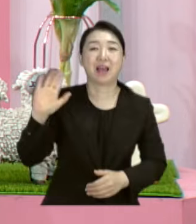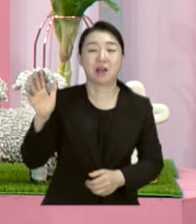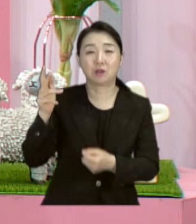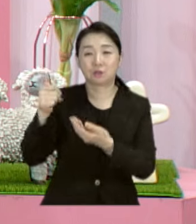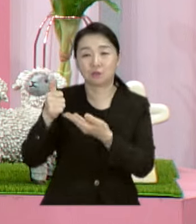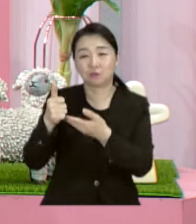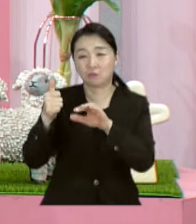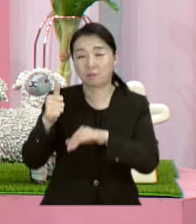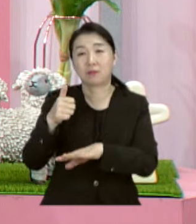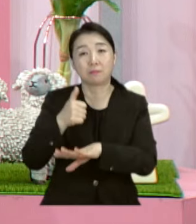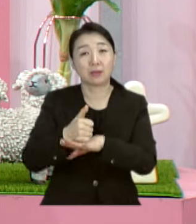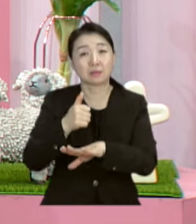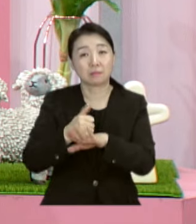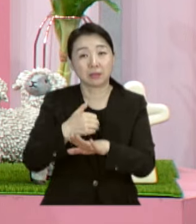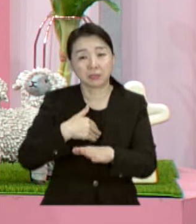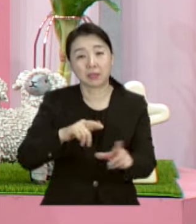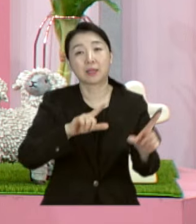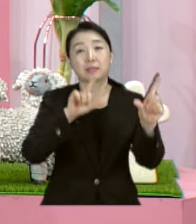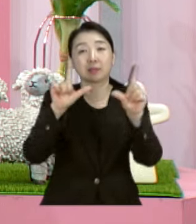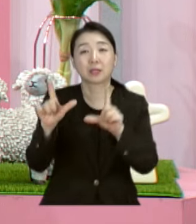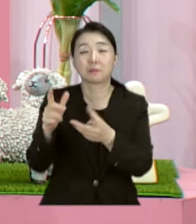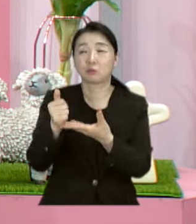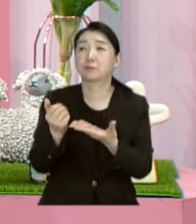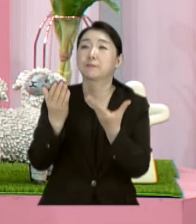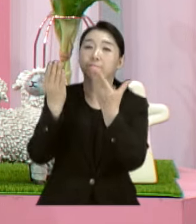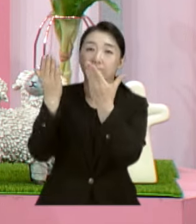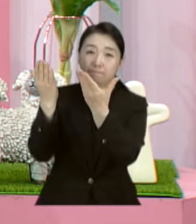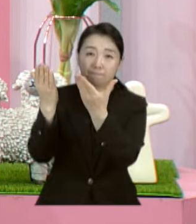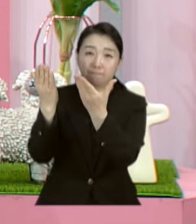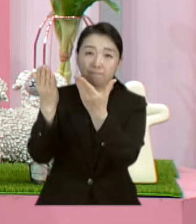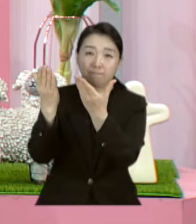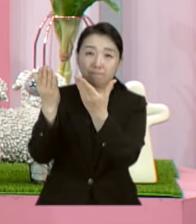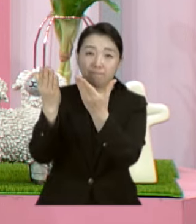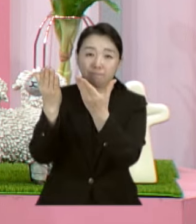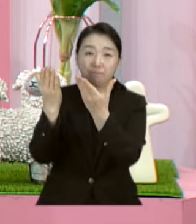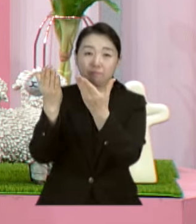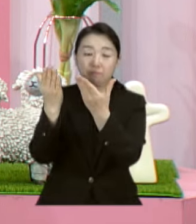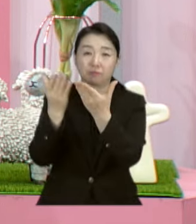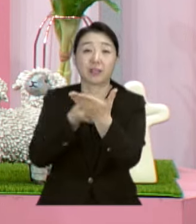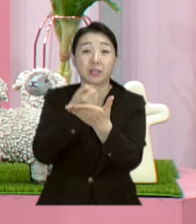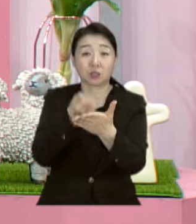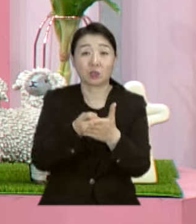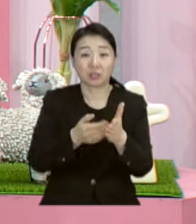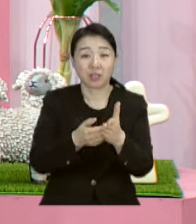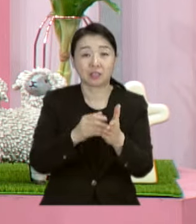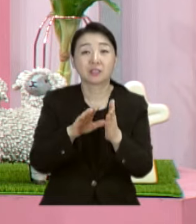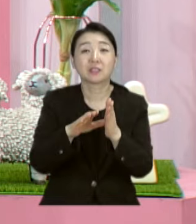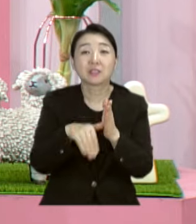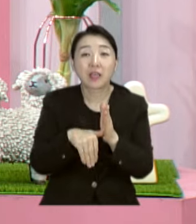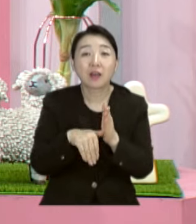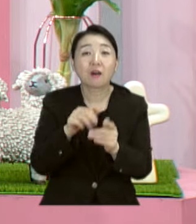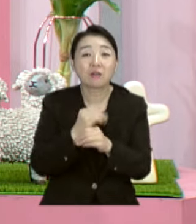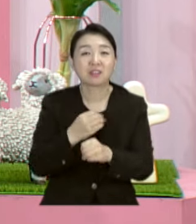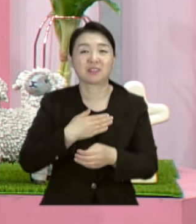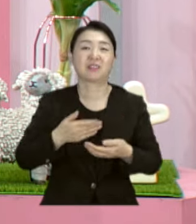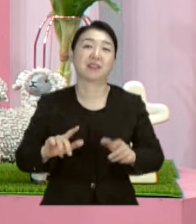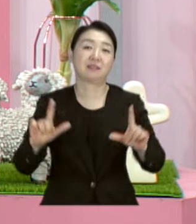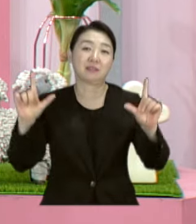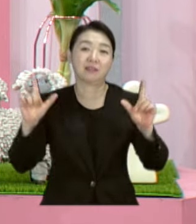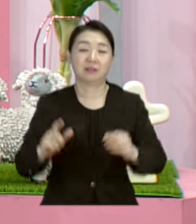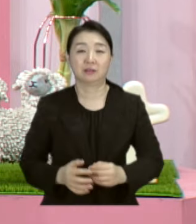예. 주님 앞에 내가 마지막 내 삶을 주님께 올려드립니다. 예. 하고 제가 결단했는 그때가 바로 저희